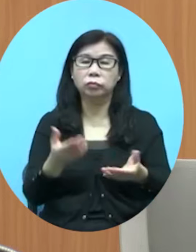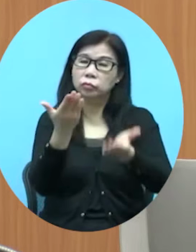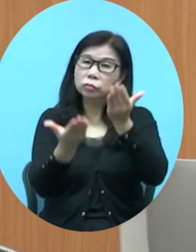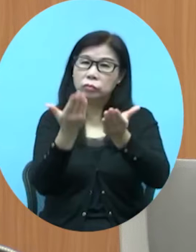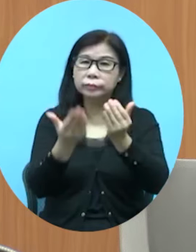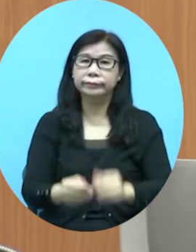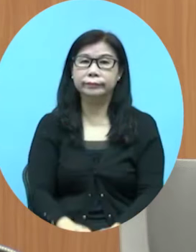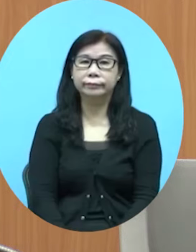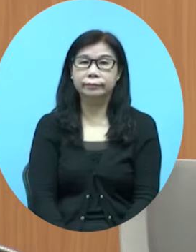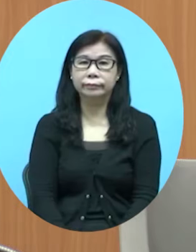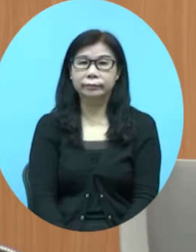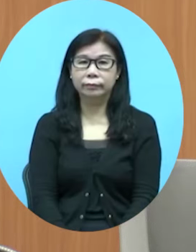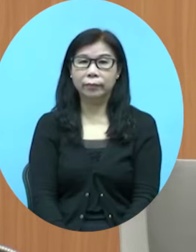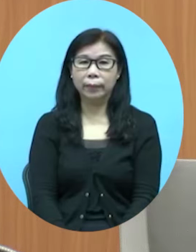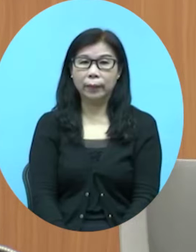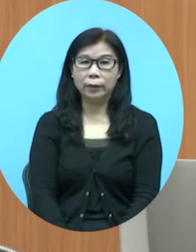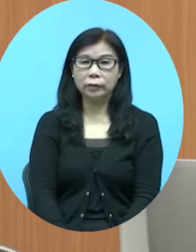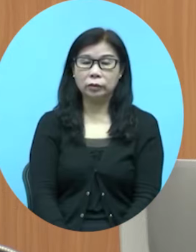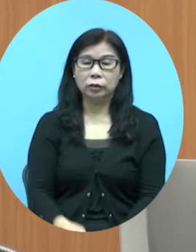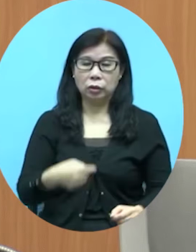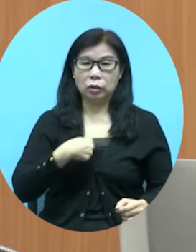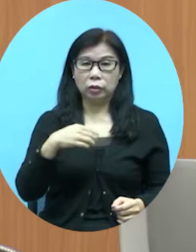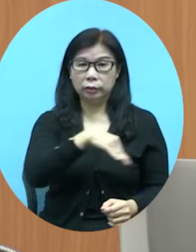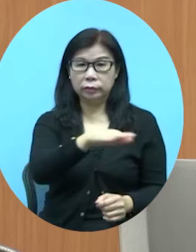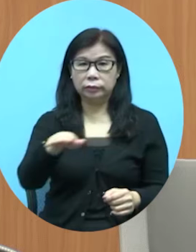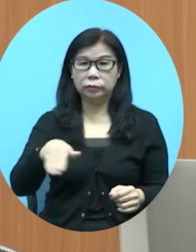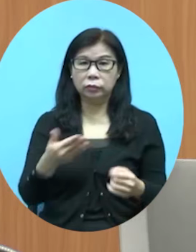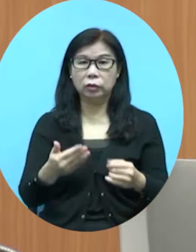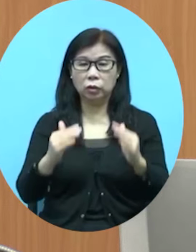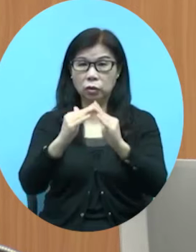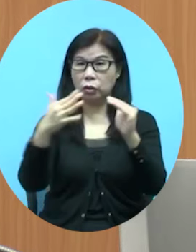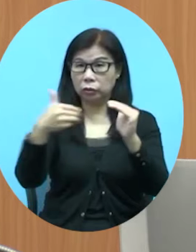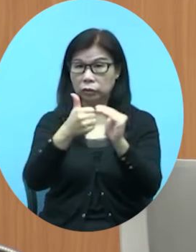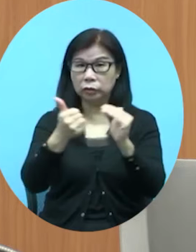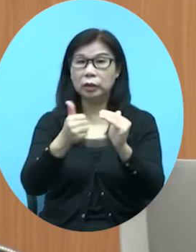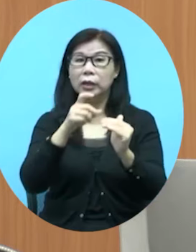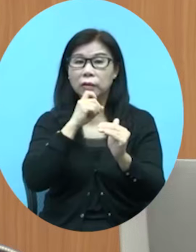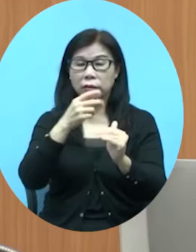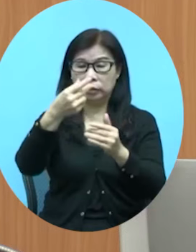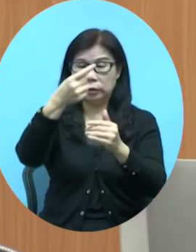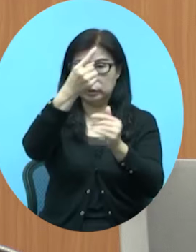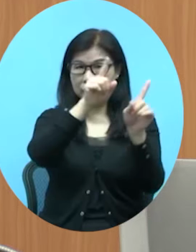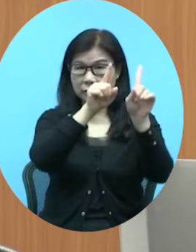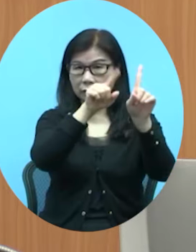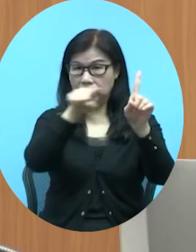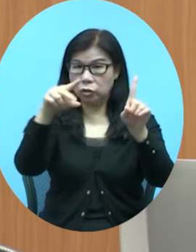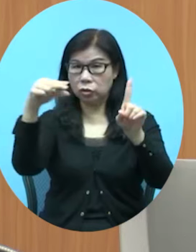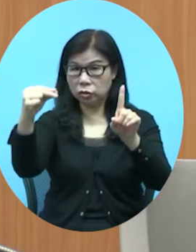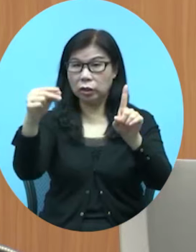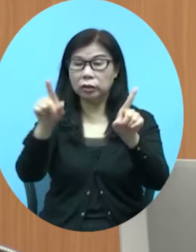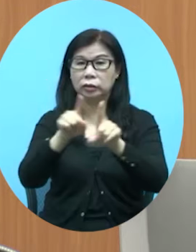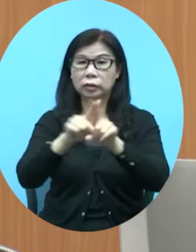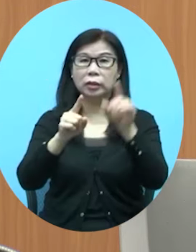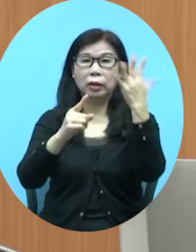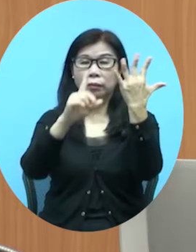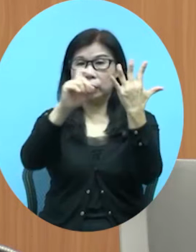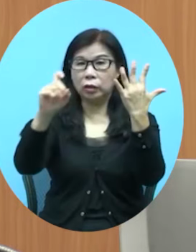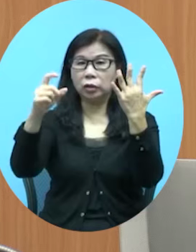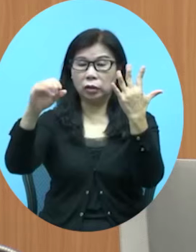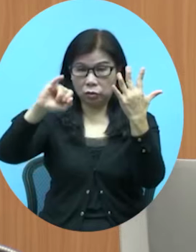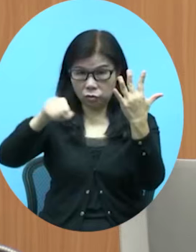我們局長都會把這7個地方都放進599J